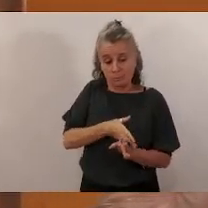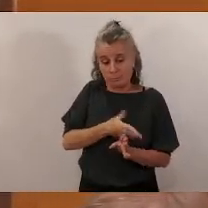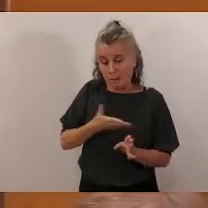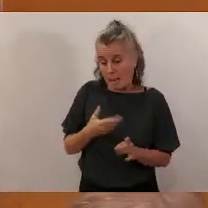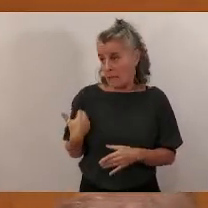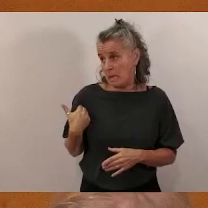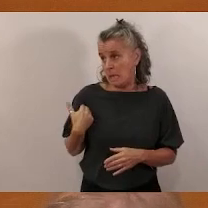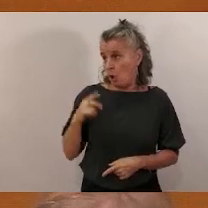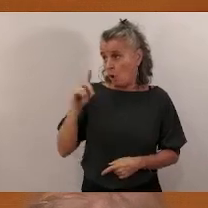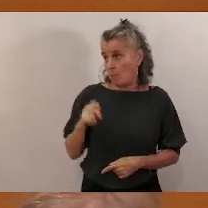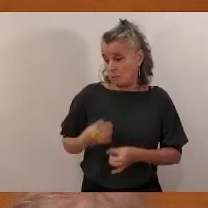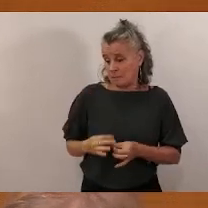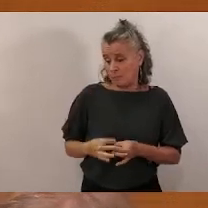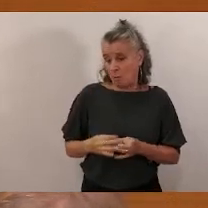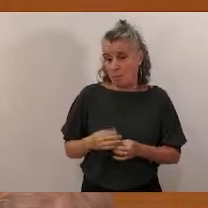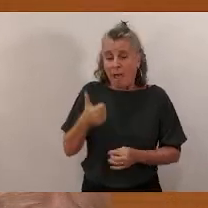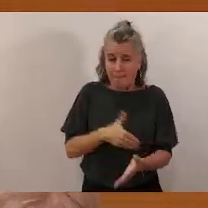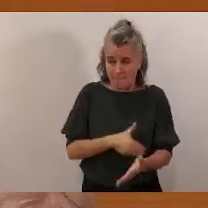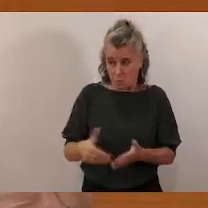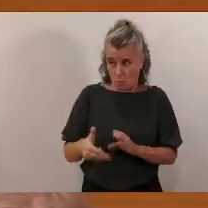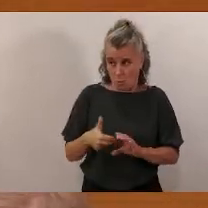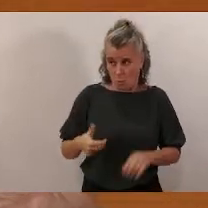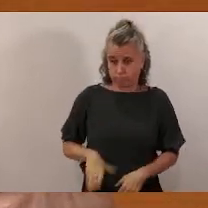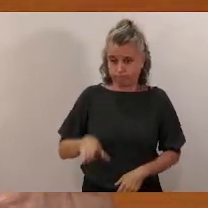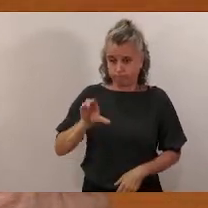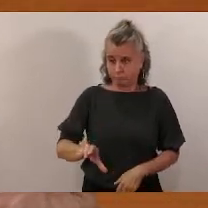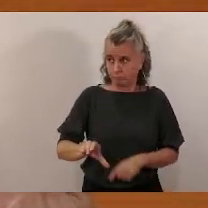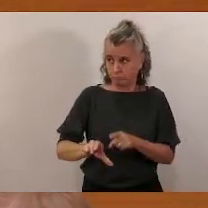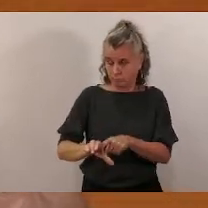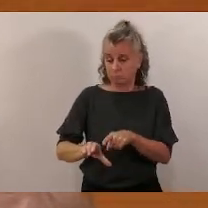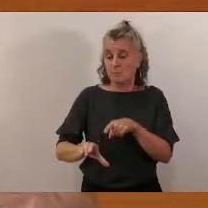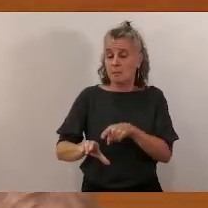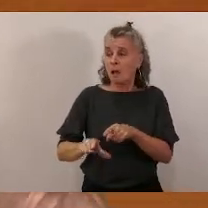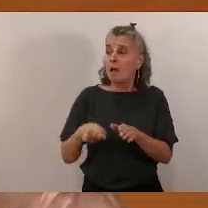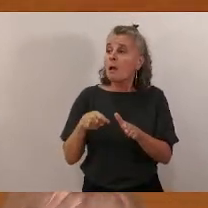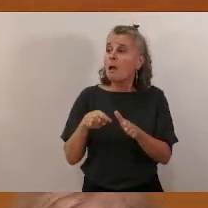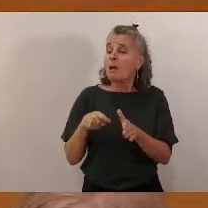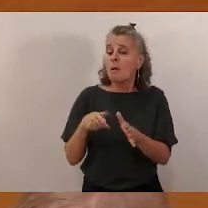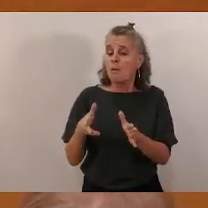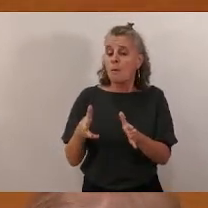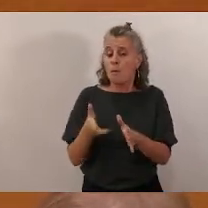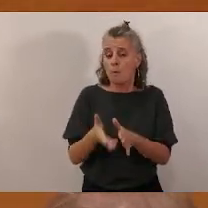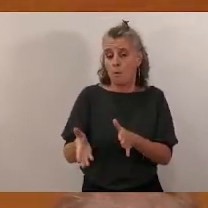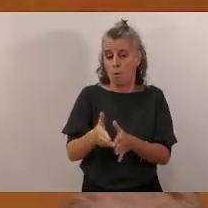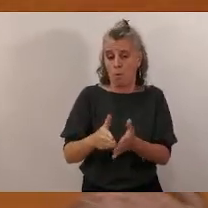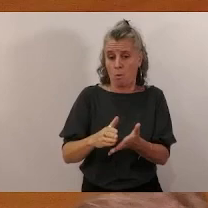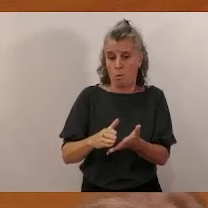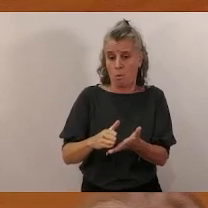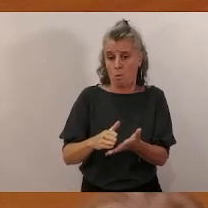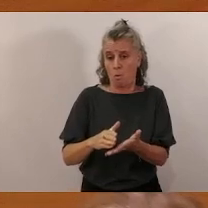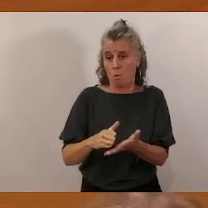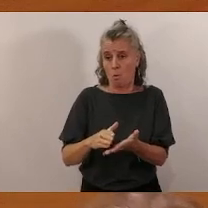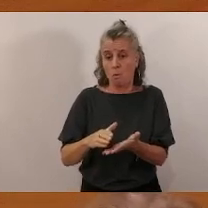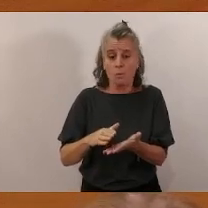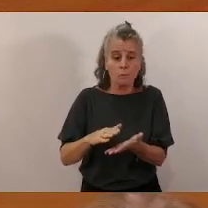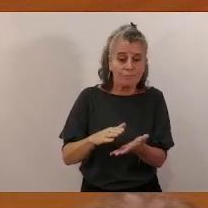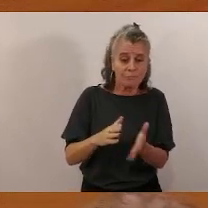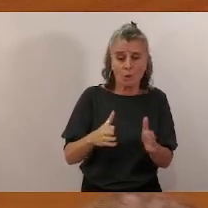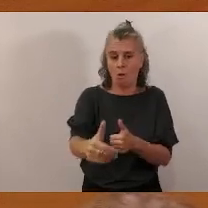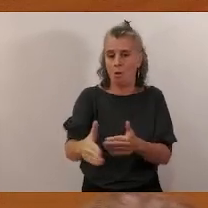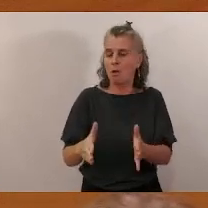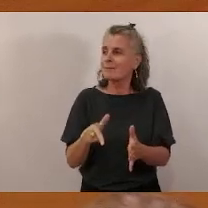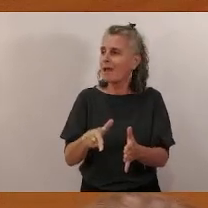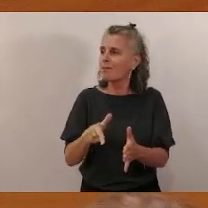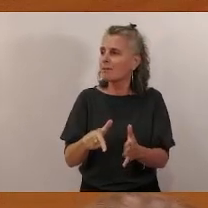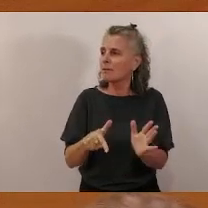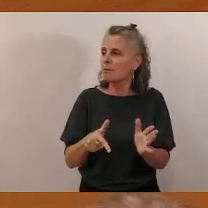montant d'un million d'euros, donc un montant très important, du financement des associations dans le cadre du nouveau projet éducatif de territoire qu'on a voté il y a